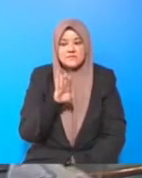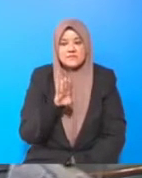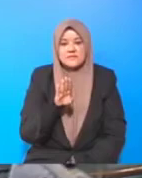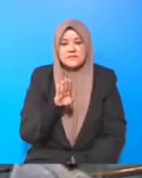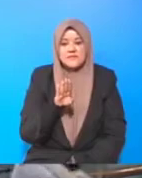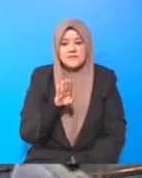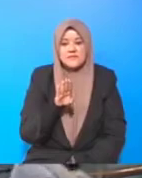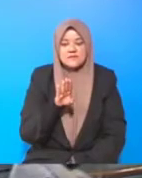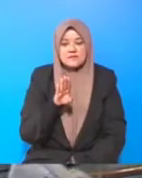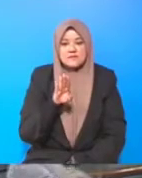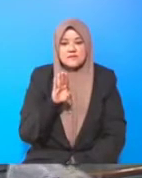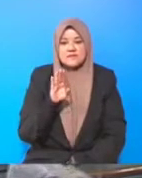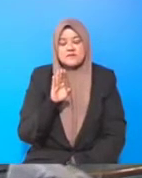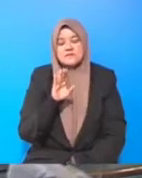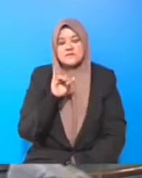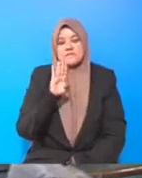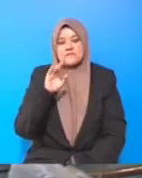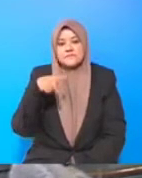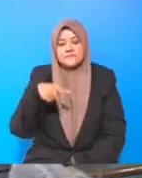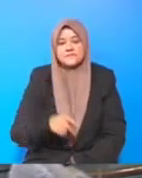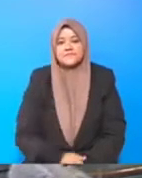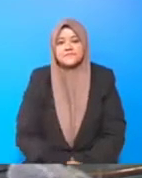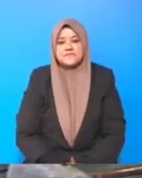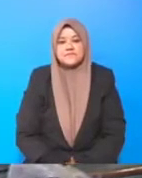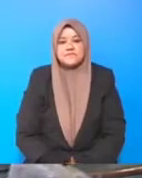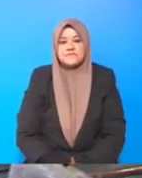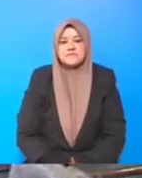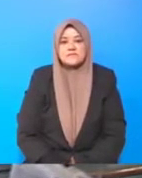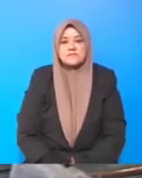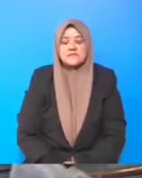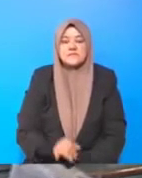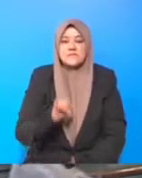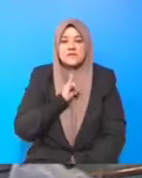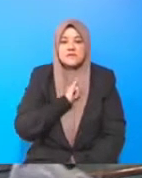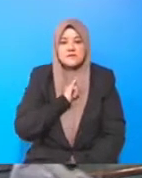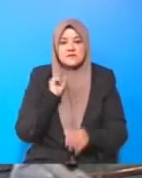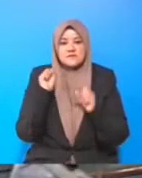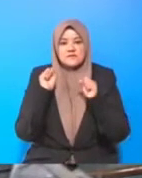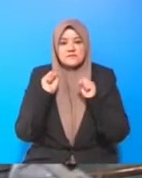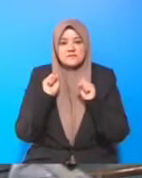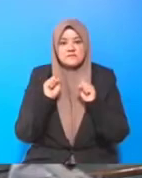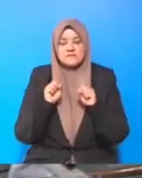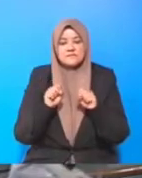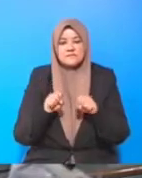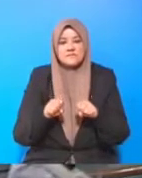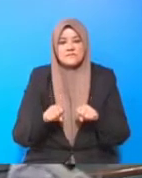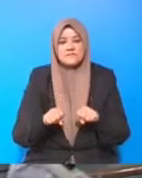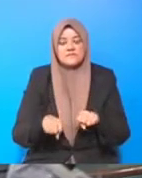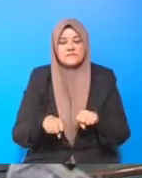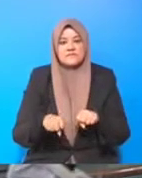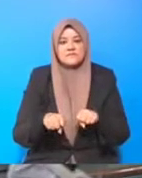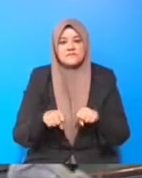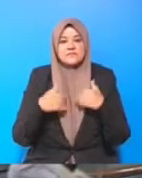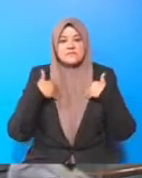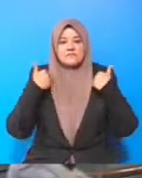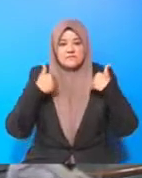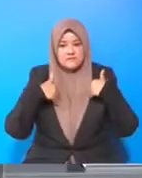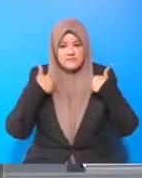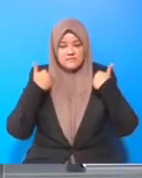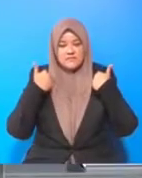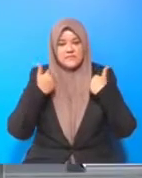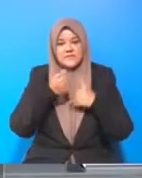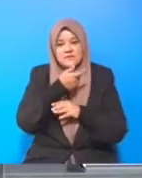Terima kasih yang hormat timbalan menteri eh saya boleh sedikit gembira